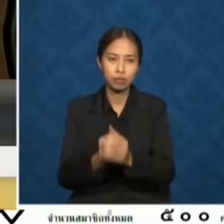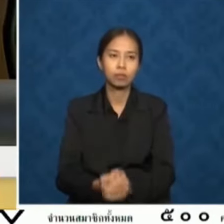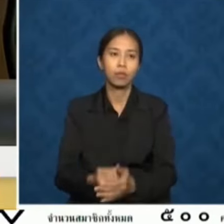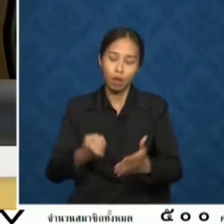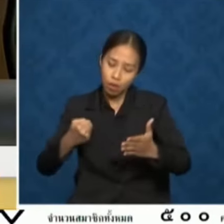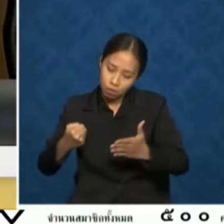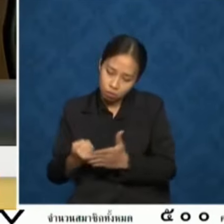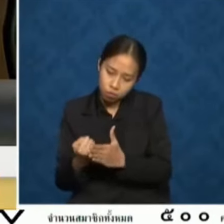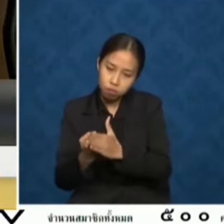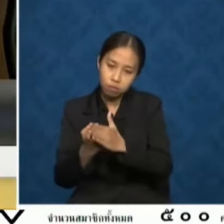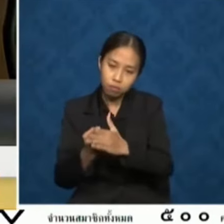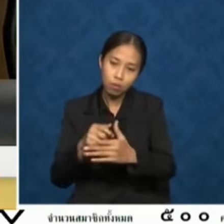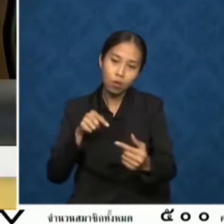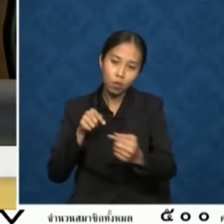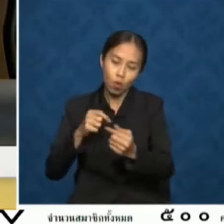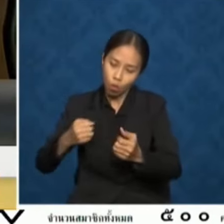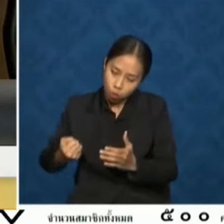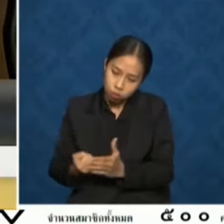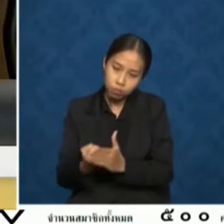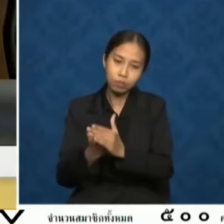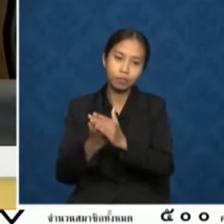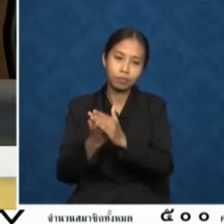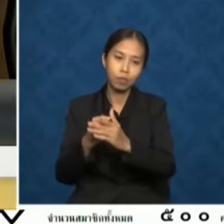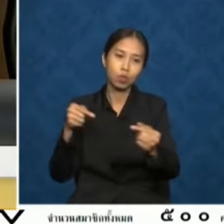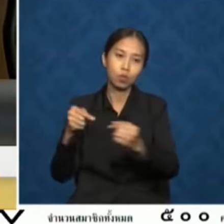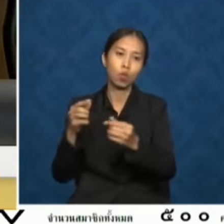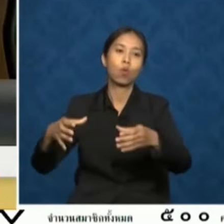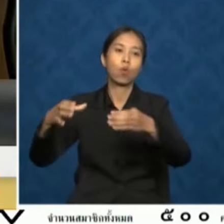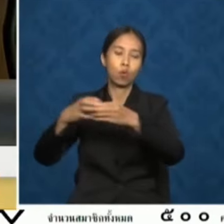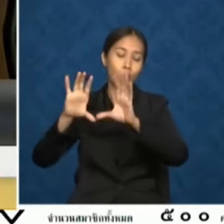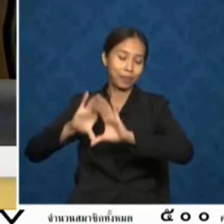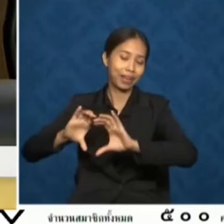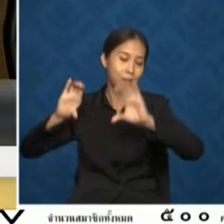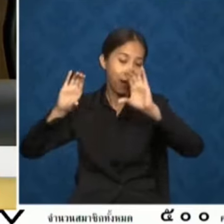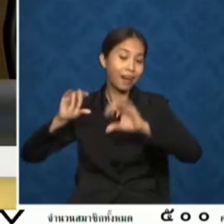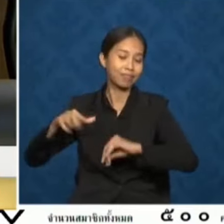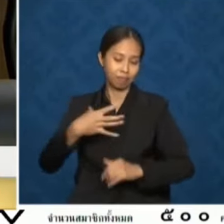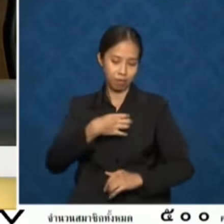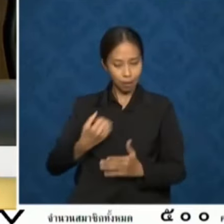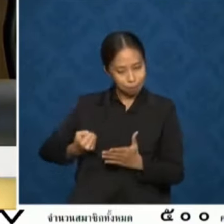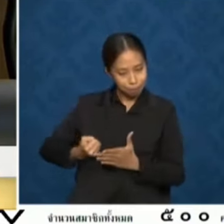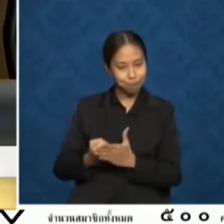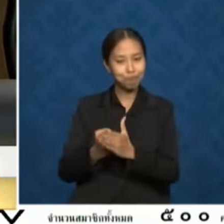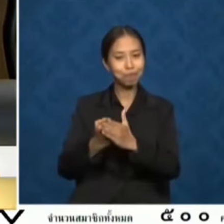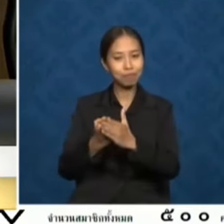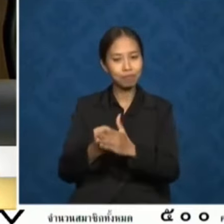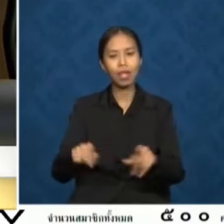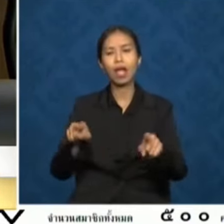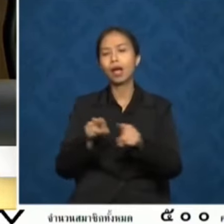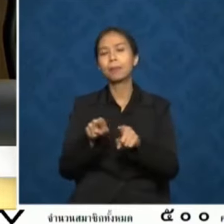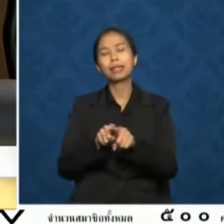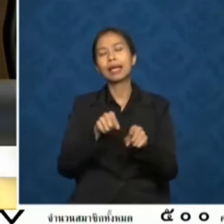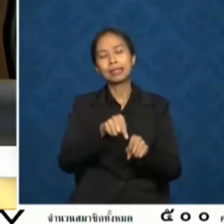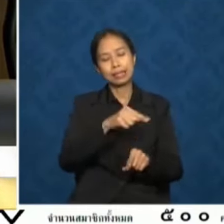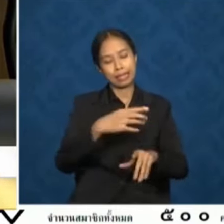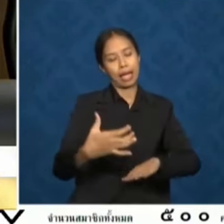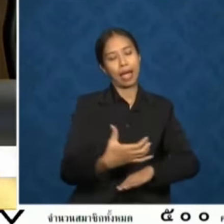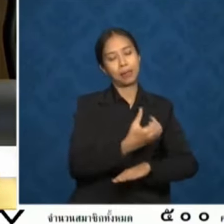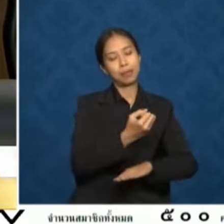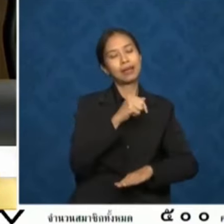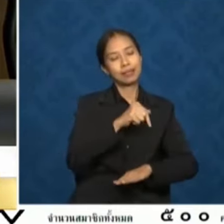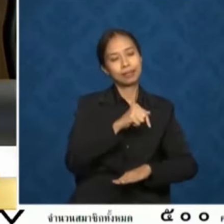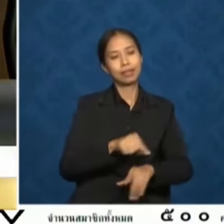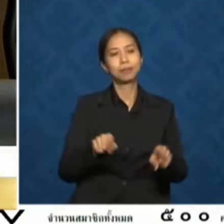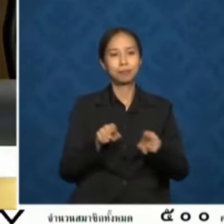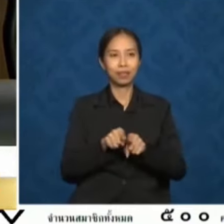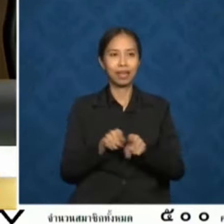ผู้นำประเทศนั่นก็คือคณะผู้บริหารคือรัฐบาลเหมือนที่เราเล่นการเมืองกันมานี่ท่านประธานท่านประธ